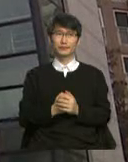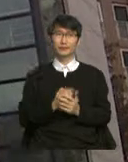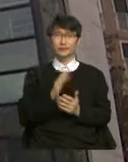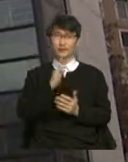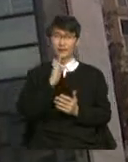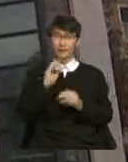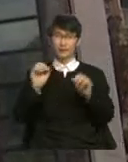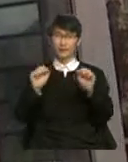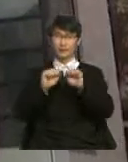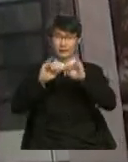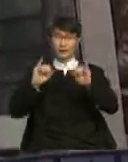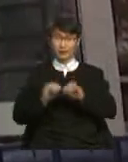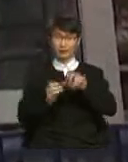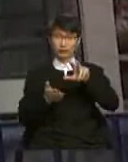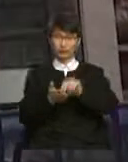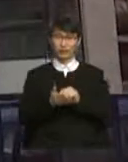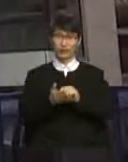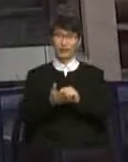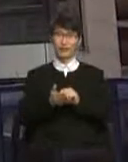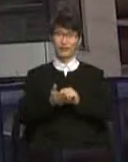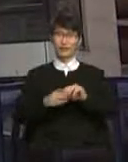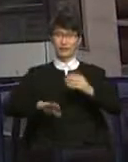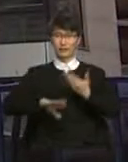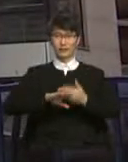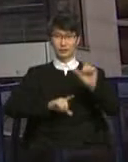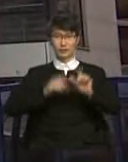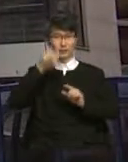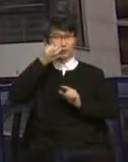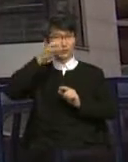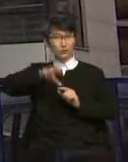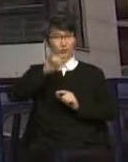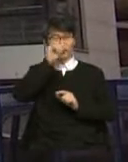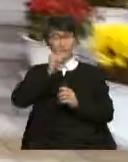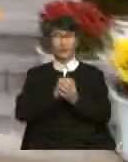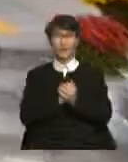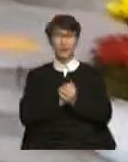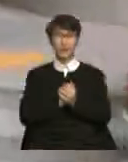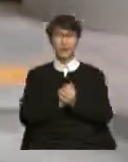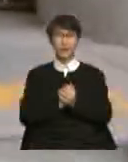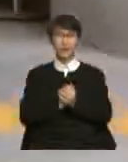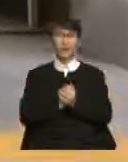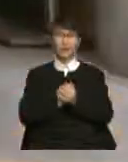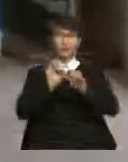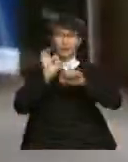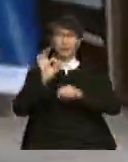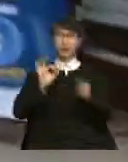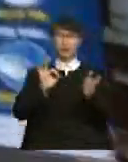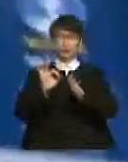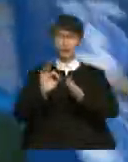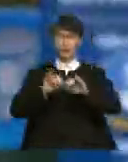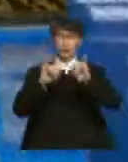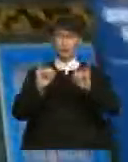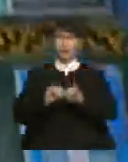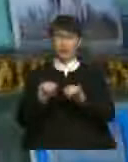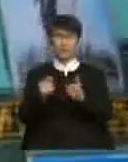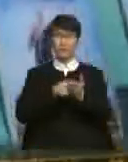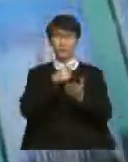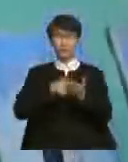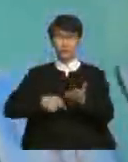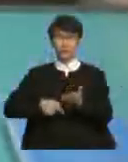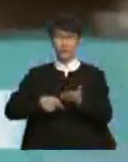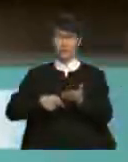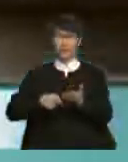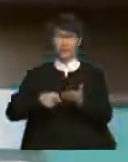실제로 아이스팩 처리 문제에 남다른 행보를 보이고 있는 곳이 있습니다. 지난달부터 아이스팩 수거 보상제를 실시하고